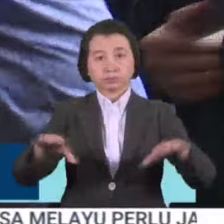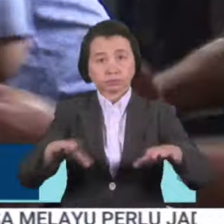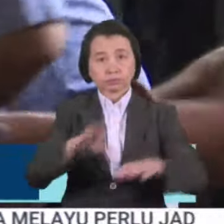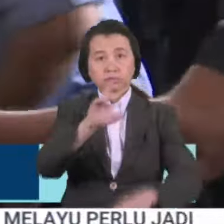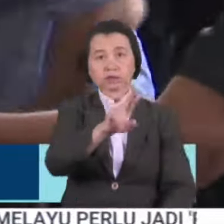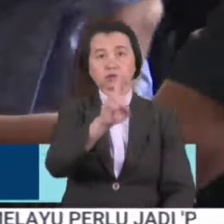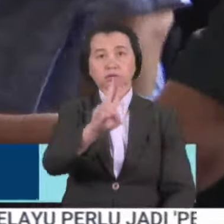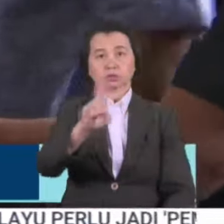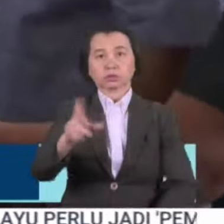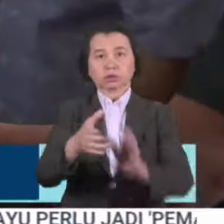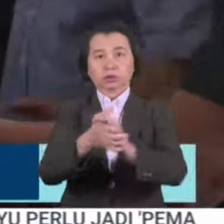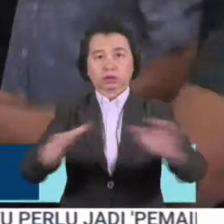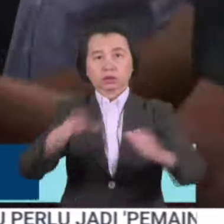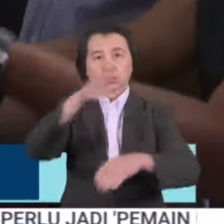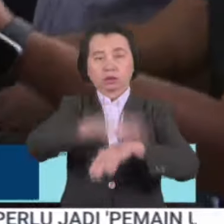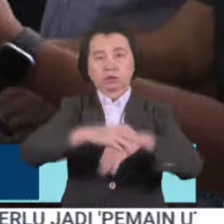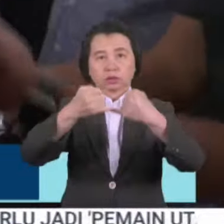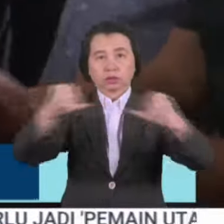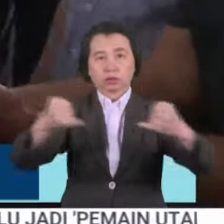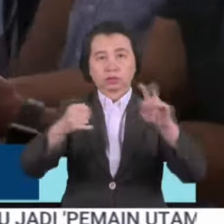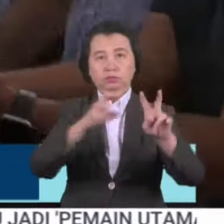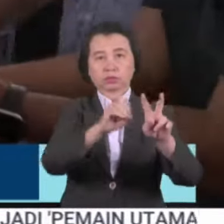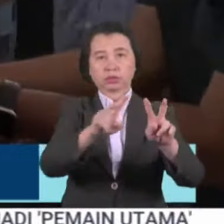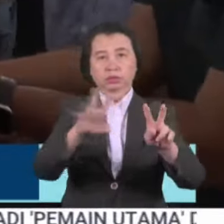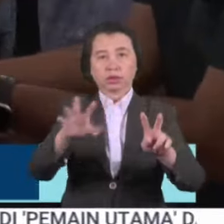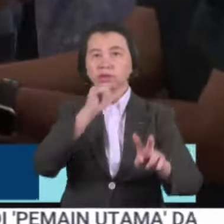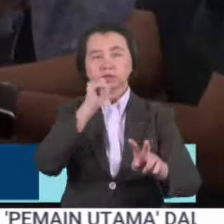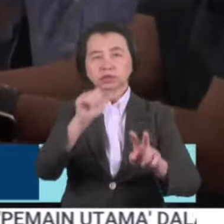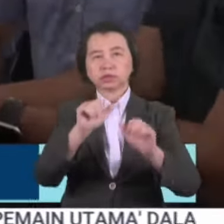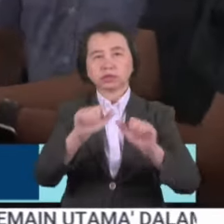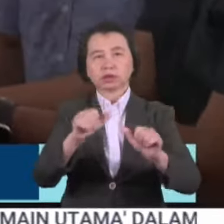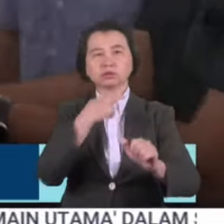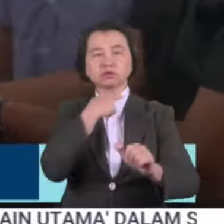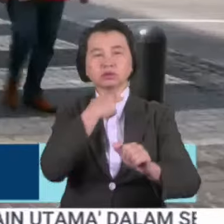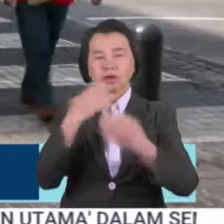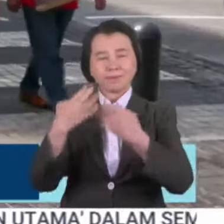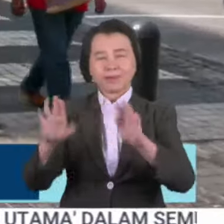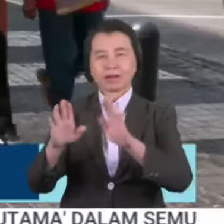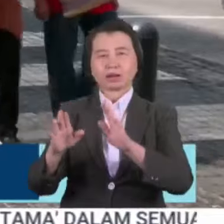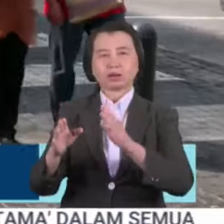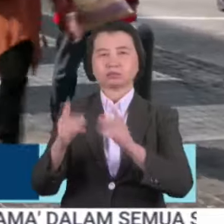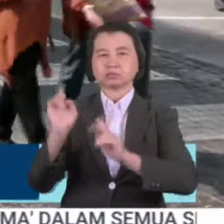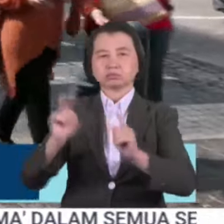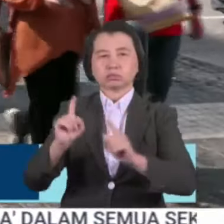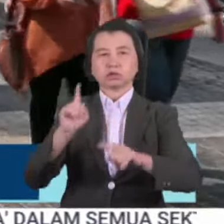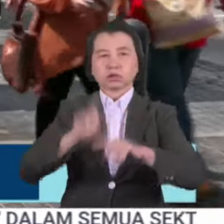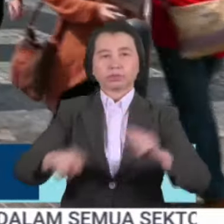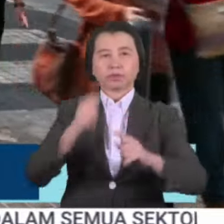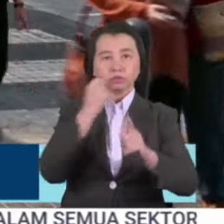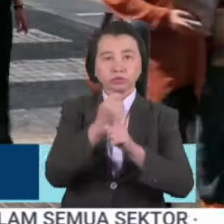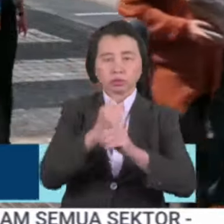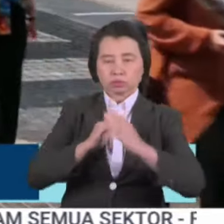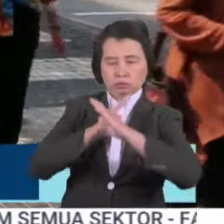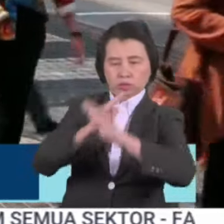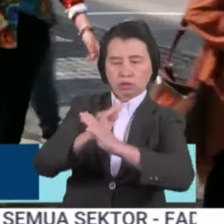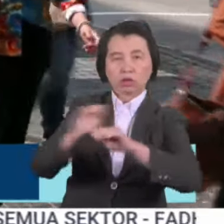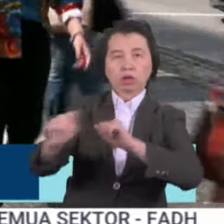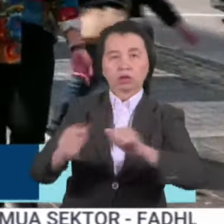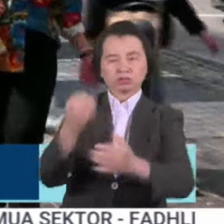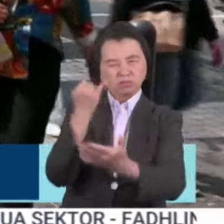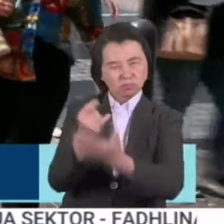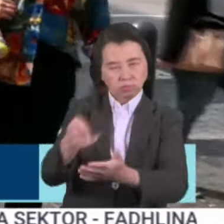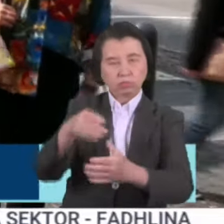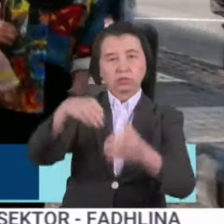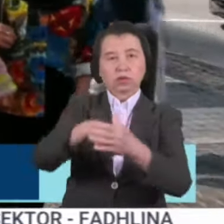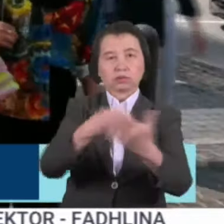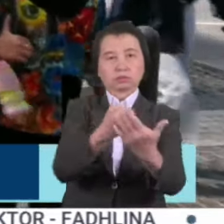Pelaksanaan RUU Keselamatan dalam Talian 2024 tidak akan kekang kebebasan bersuara. Sebaliknya, ia bertujuan halang sebarang aktiviti jenayah